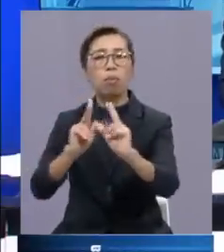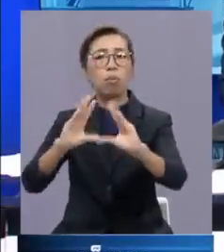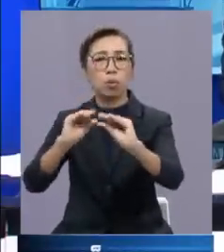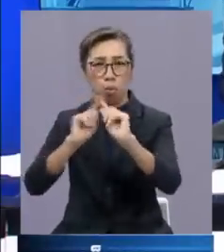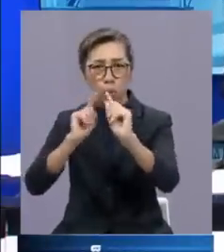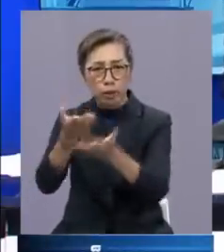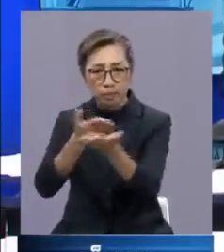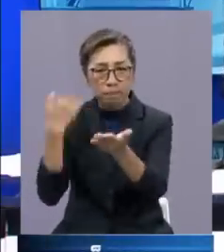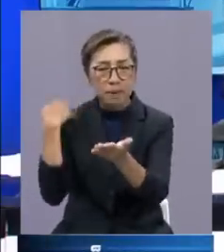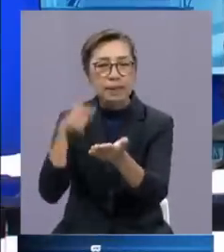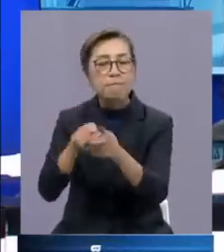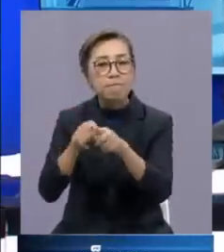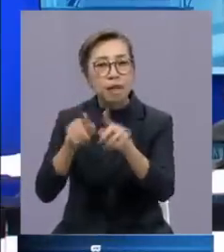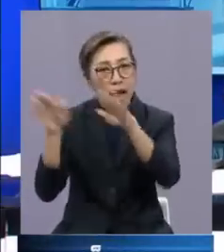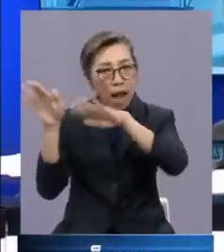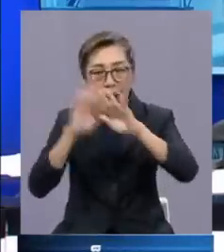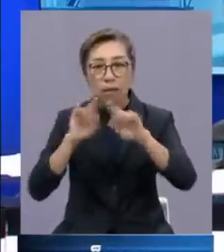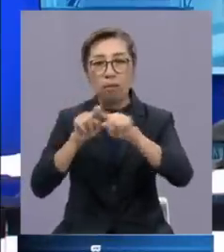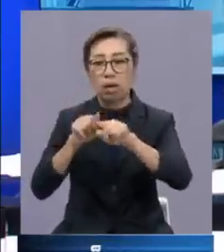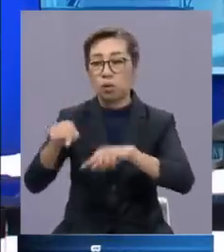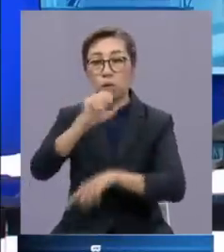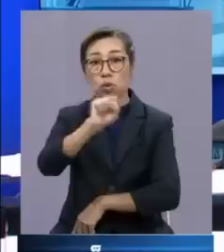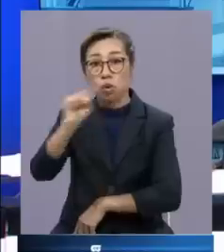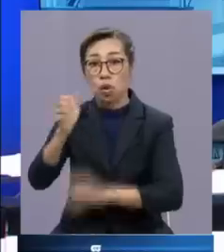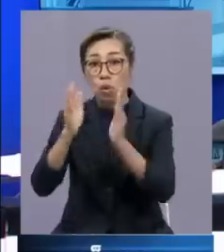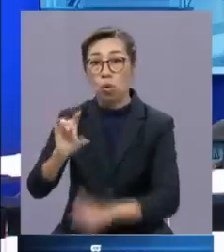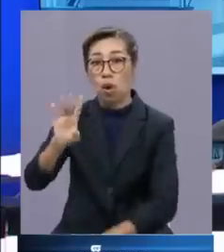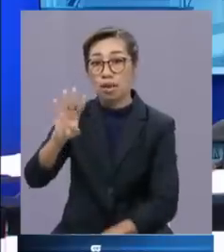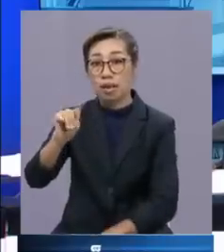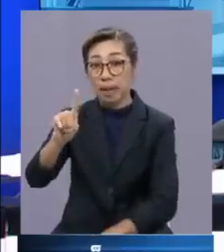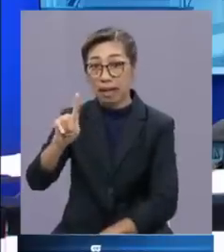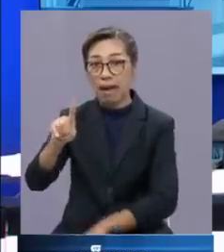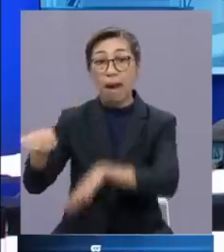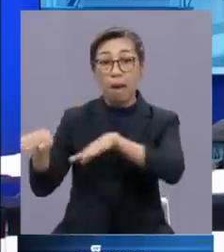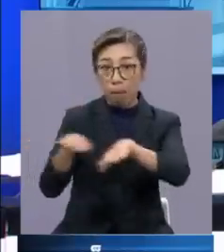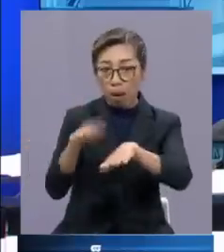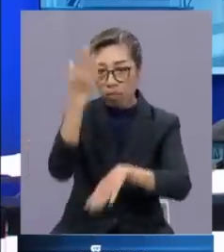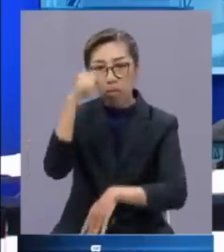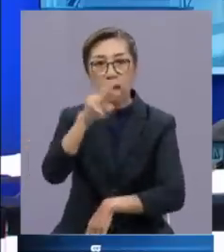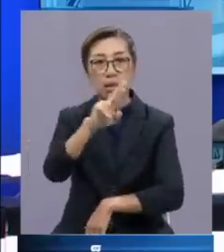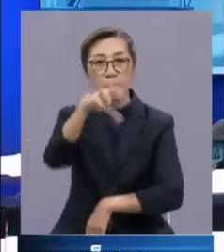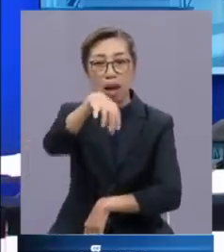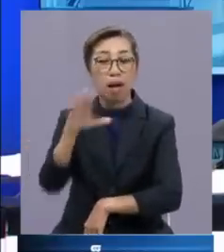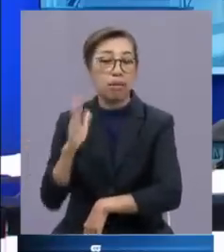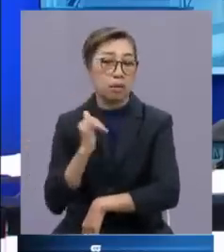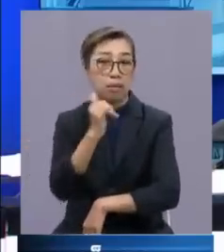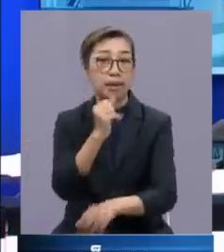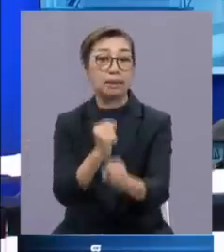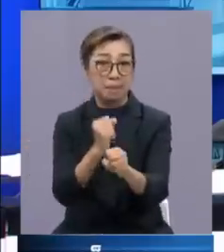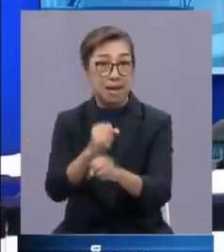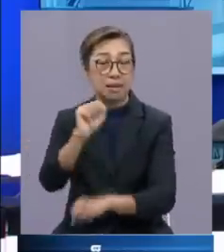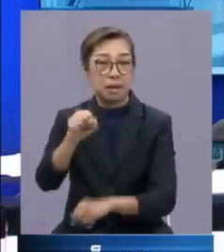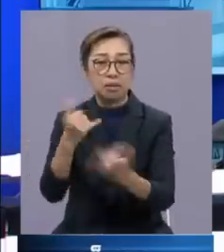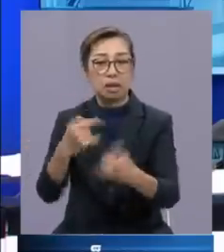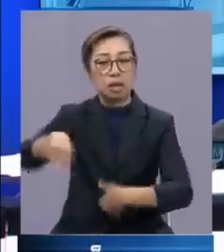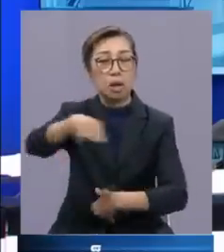น้าเนี่ยเป็นการเตรียมความพร้อมส.ส.ของพรรคเพื่อไทย141คนเพื่อที่จะเข้าสู่สภาในอนาคตนะฮะซึ่งตอนนี้เนี่ยส.